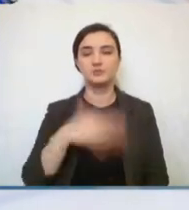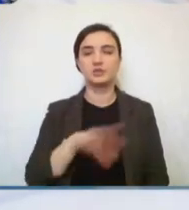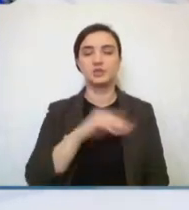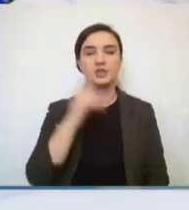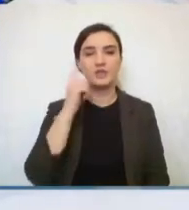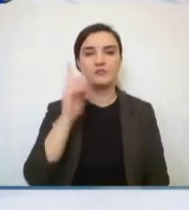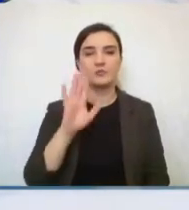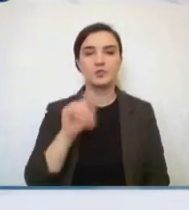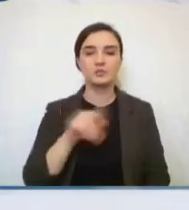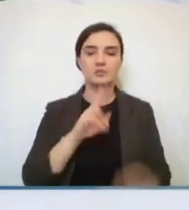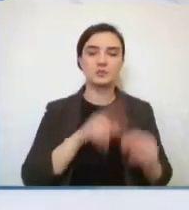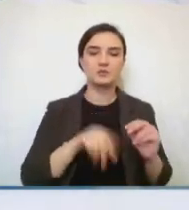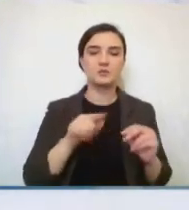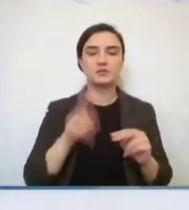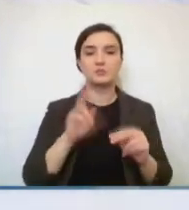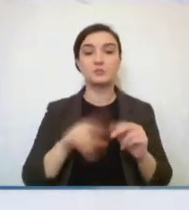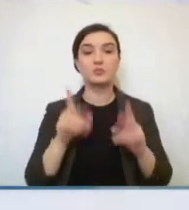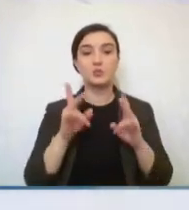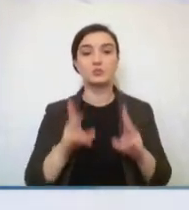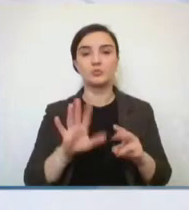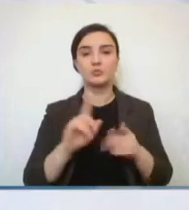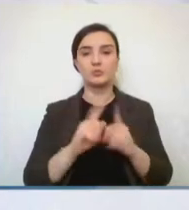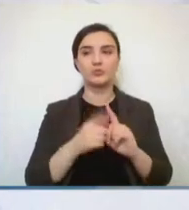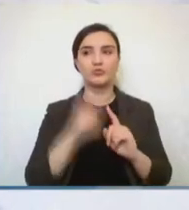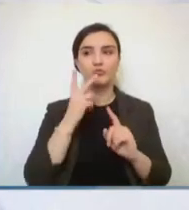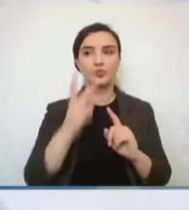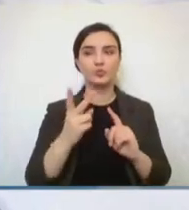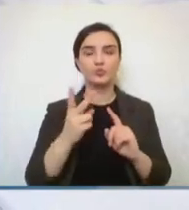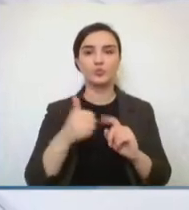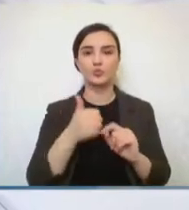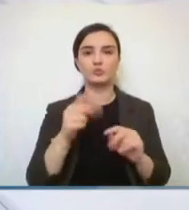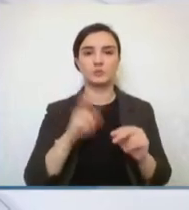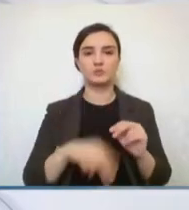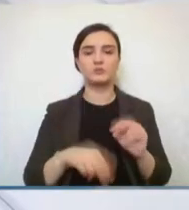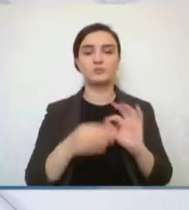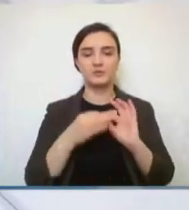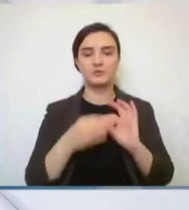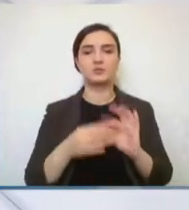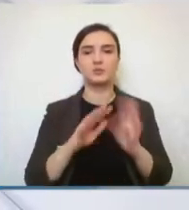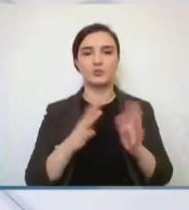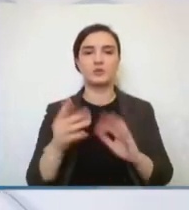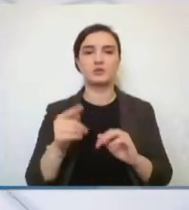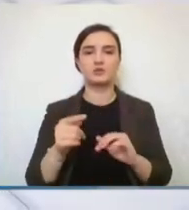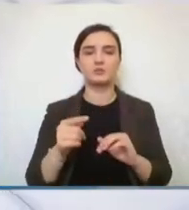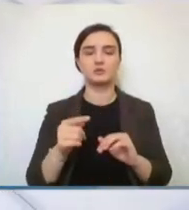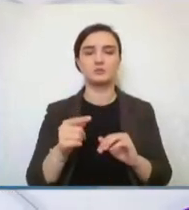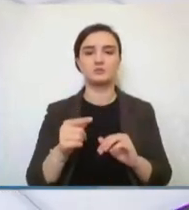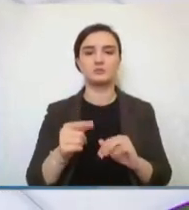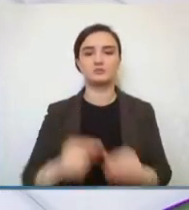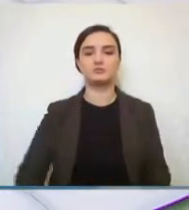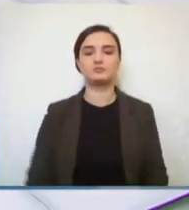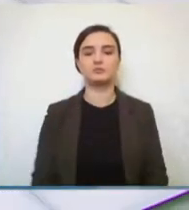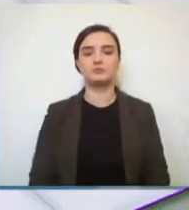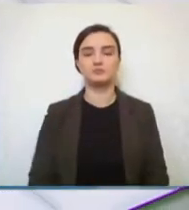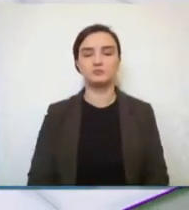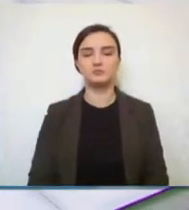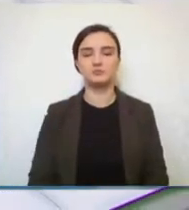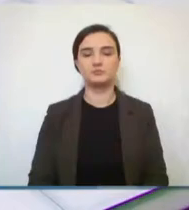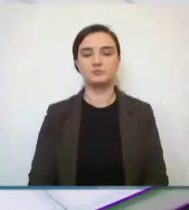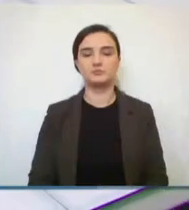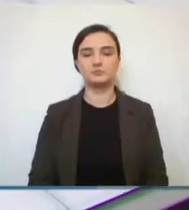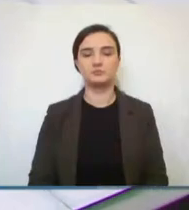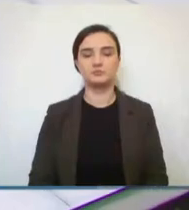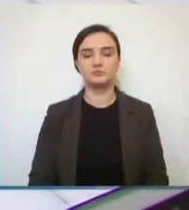ის მოხდება, არამედ ვუყურებთ და ვნახულობთ როგორ დამთავრდება. ანუ მიუყვებით მოვლენების. მიუყვებით, იმიტომ რომ ეს მომენტია, ხო, ეს არის მოცემულობა და